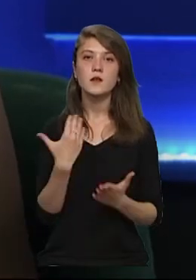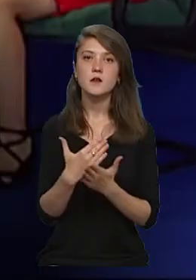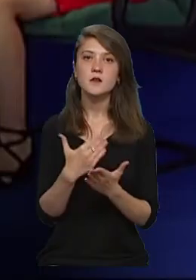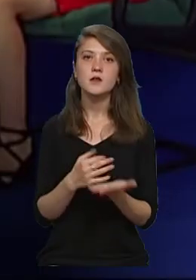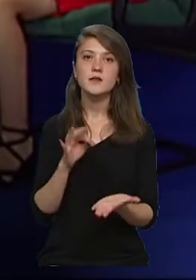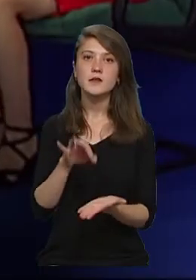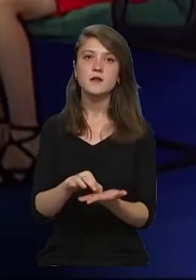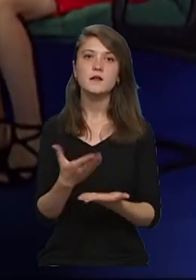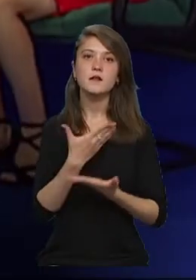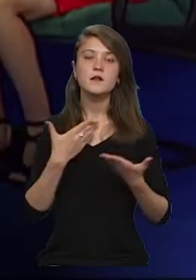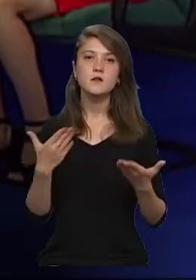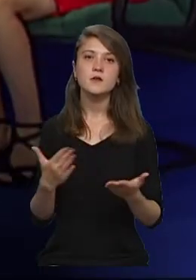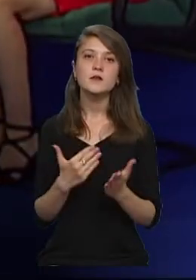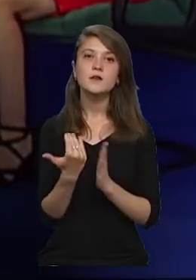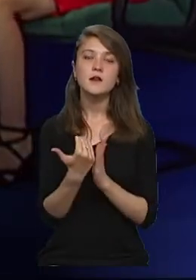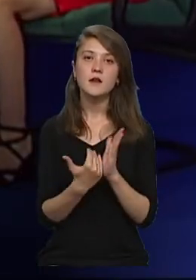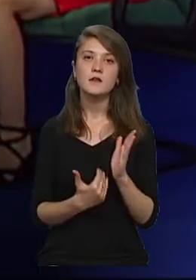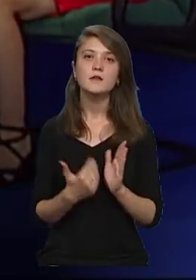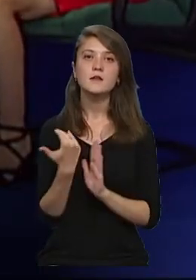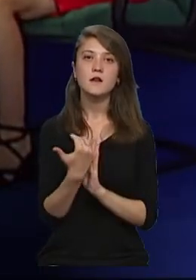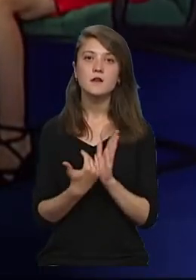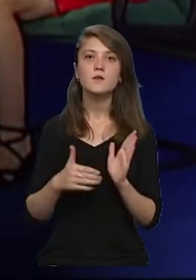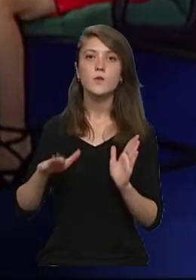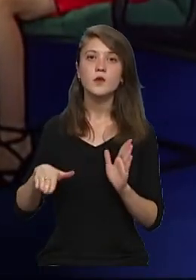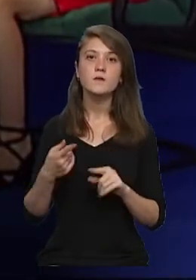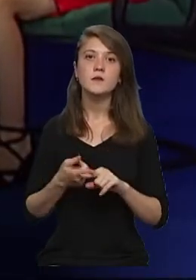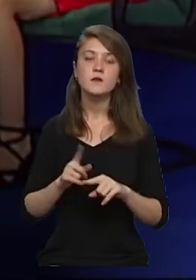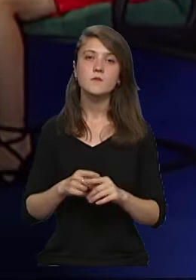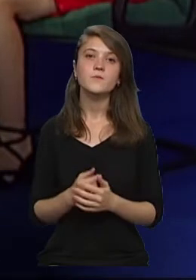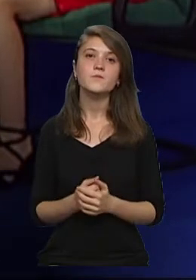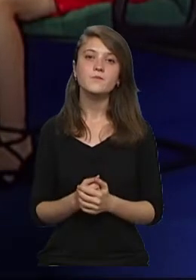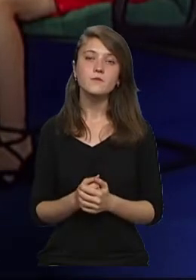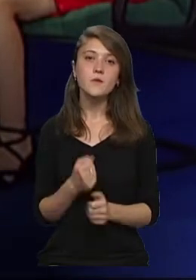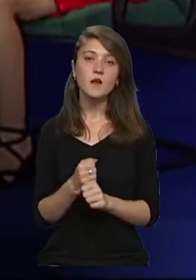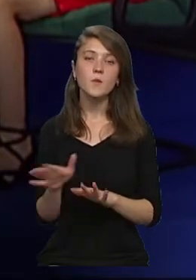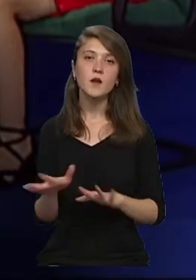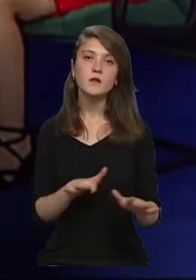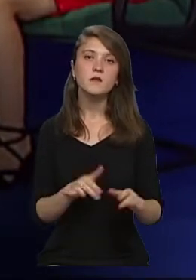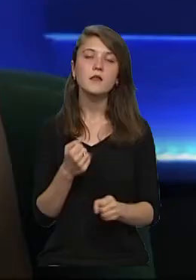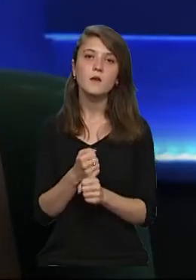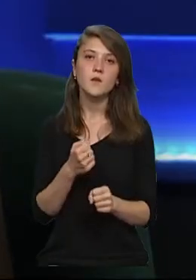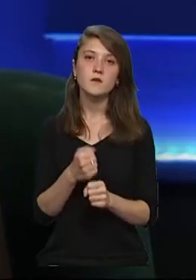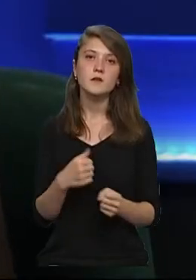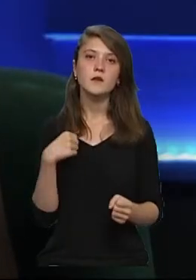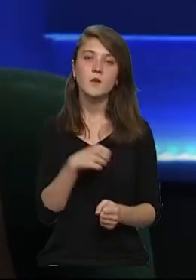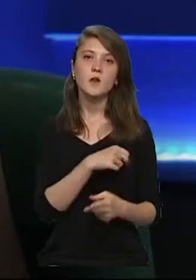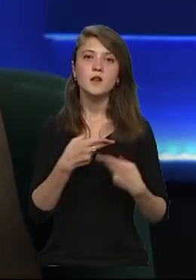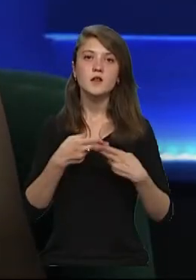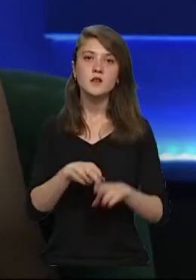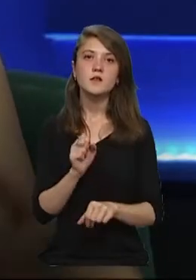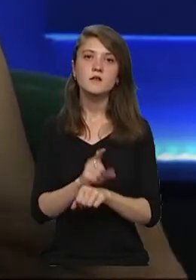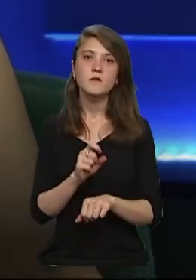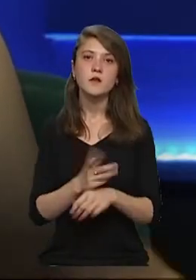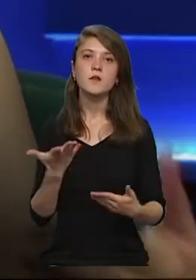стратегічні цілі нашої стратегії. Стратегічні, потім із них це операційні, і вже напрацьовувались самі технічні завдання, які